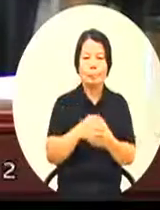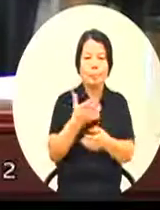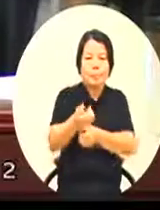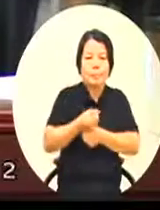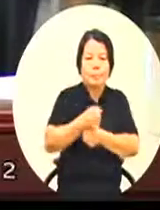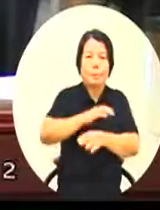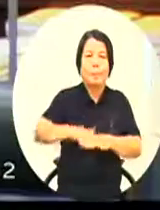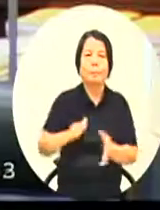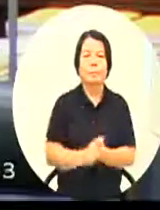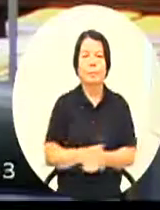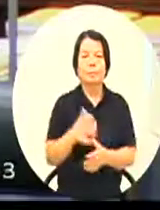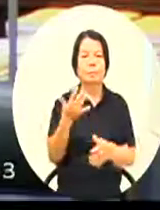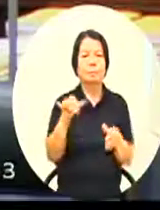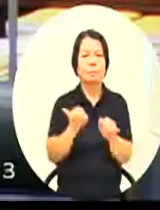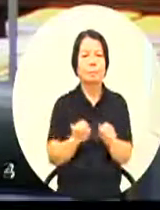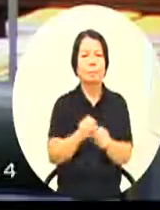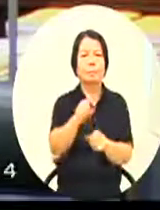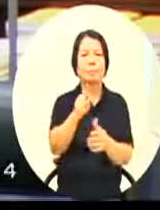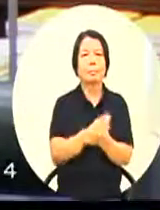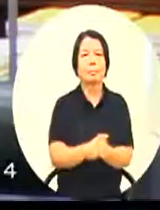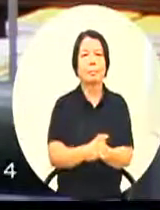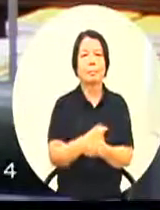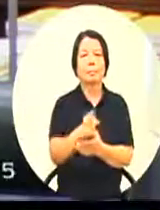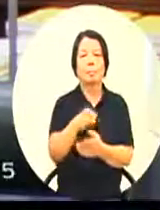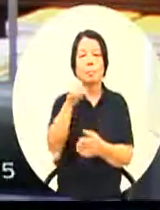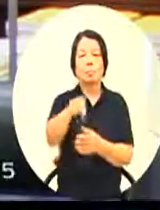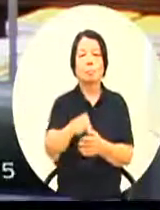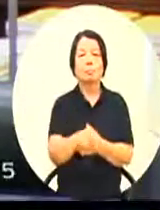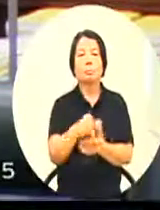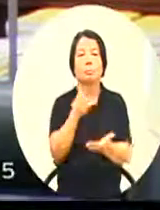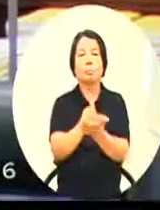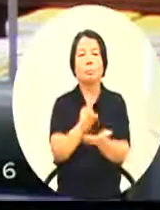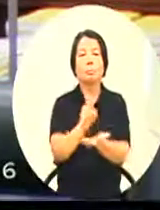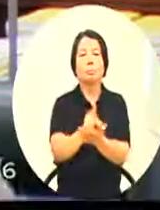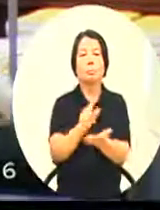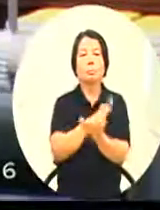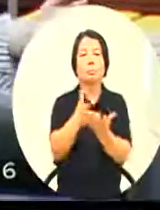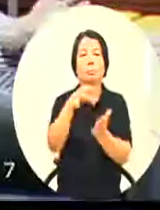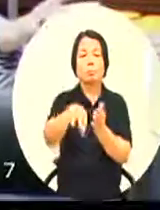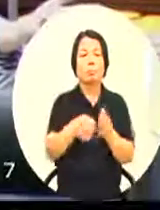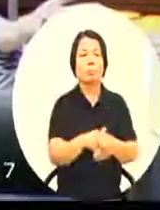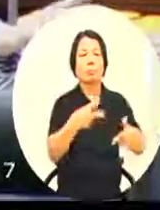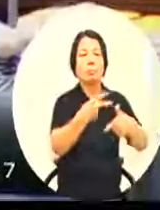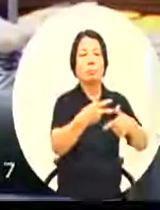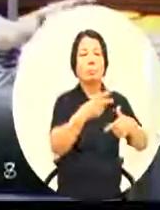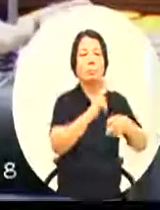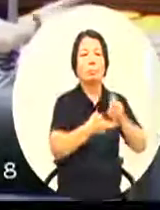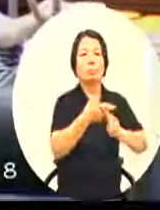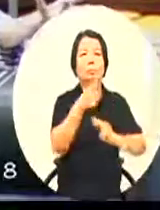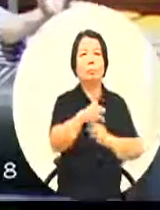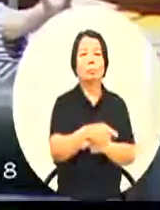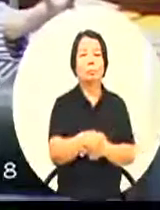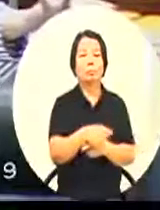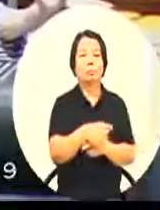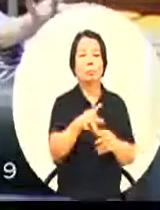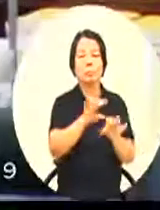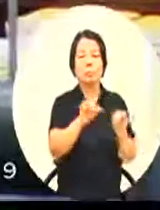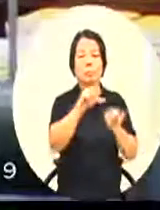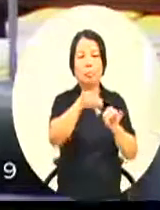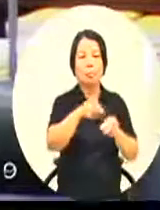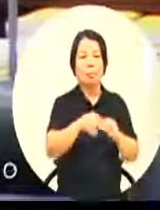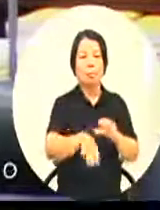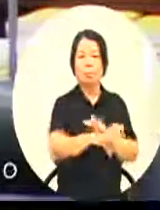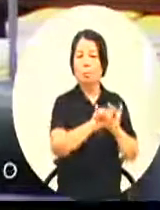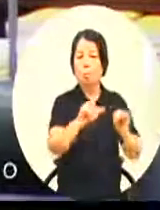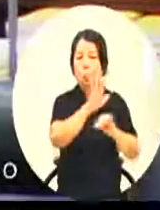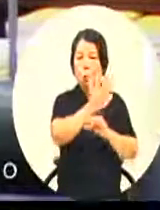矛盾？那有图书馆的地方没有图书馆，人武运动中心你要有多大的面积，你要有多大的空地都